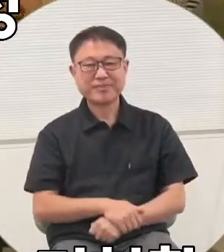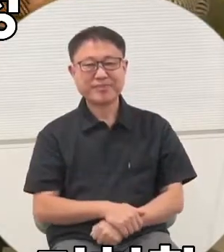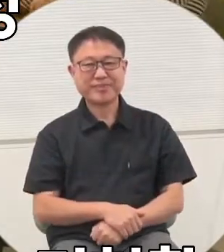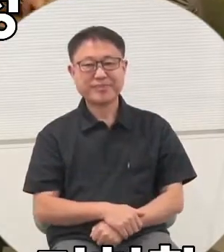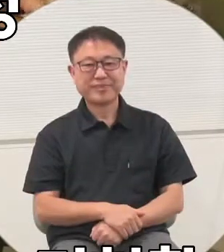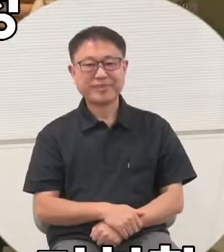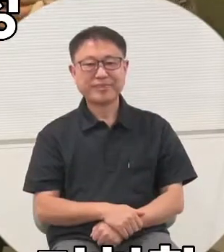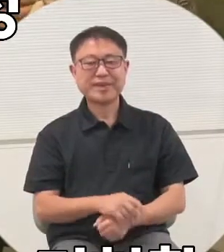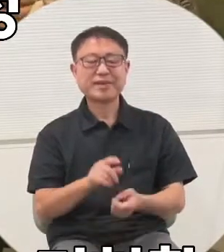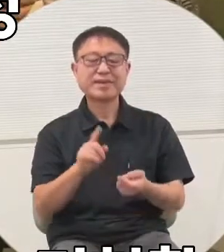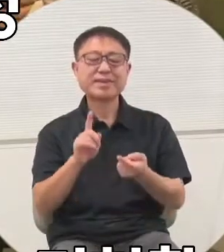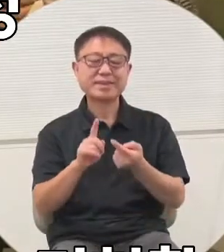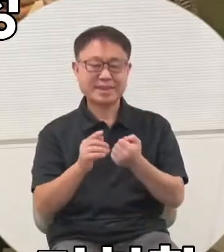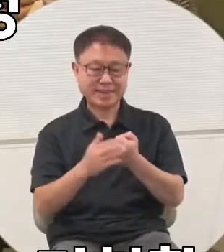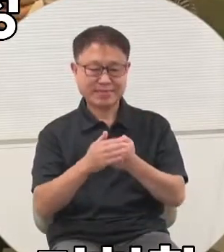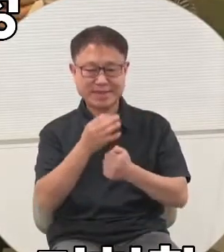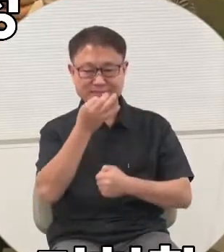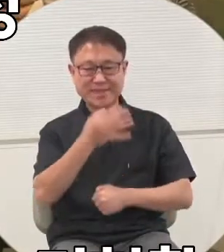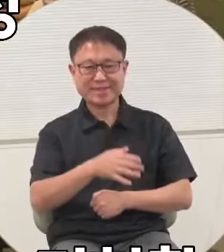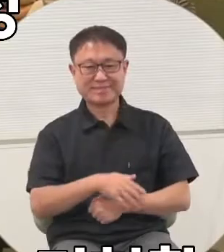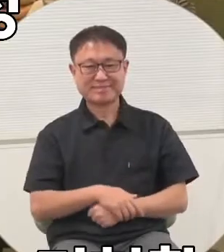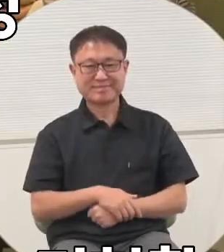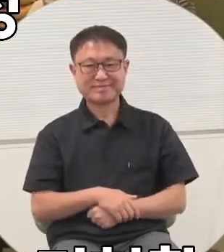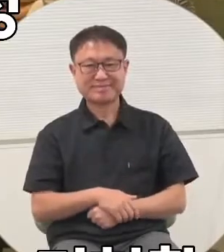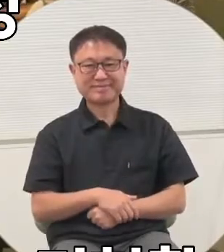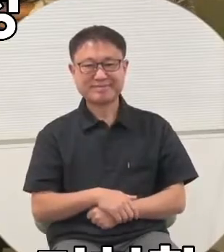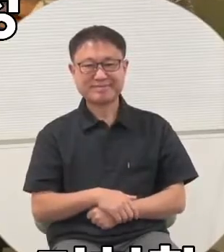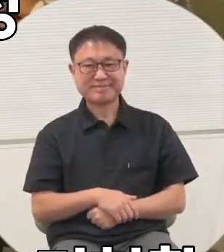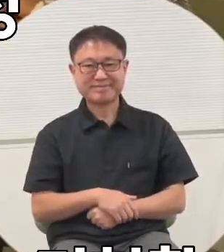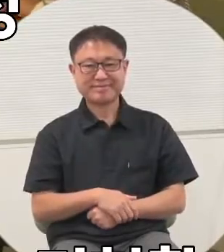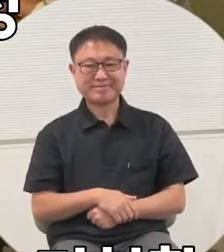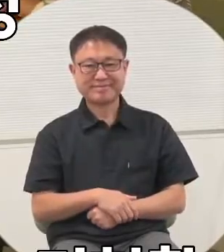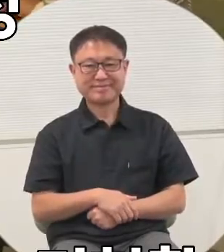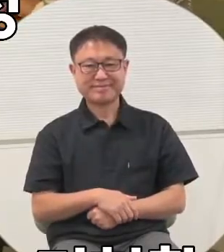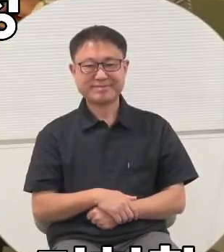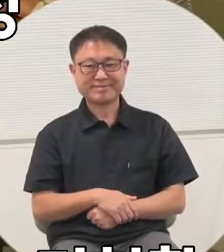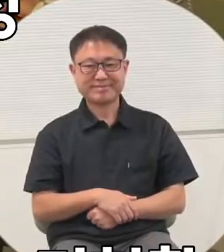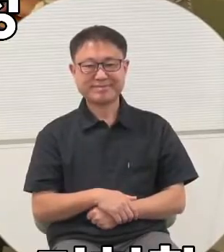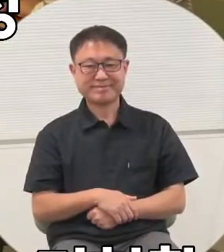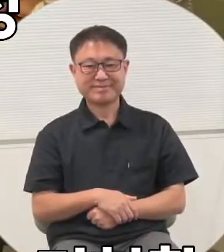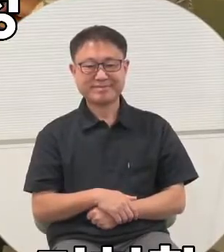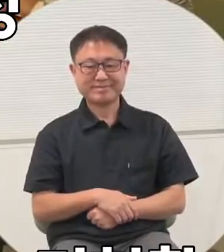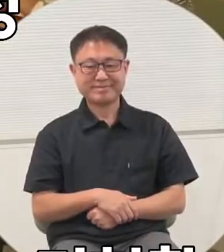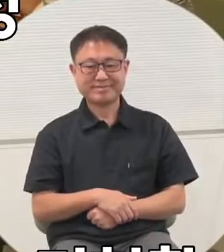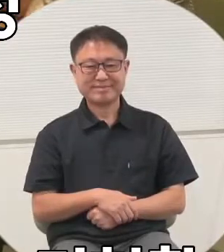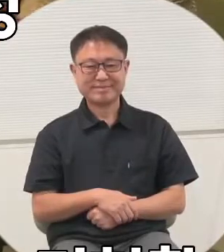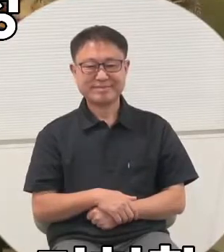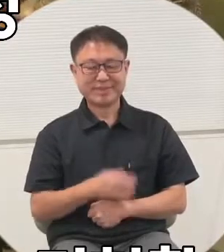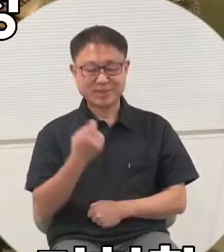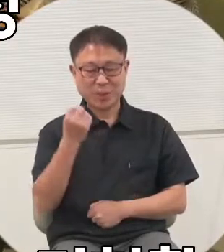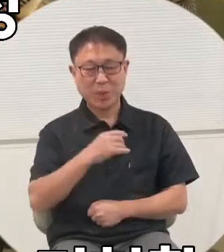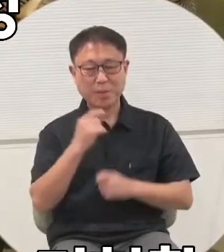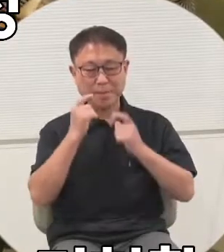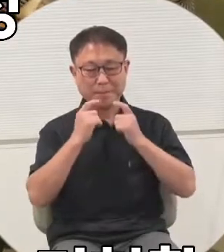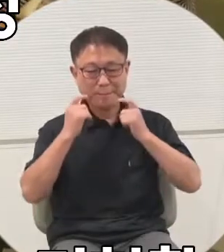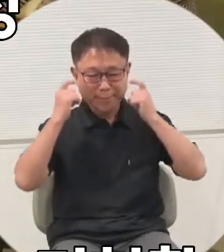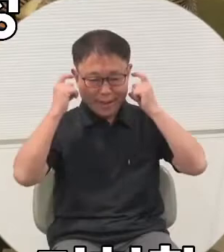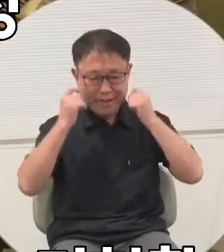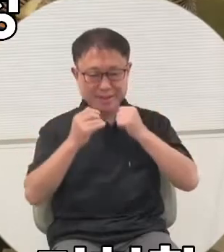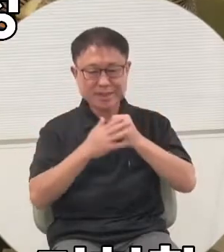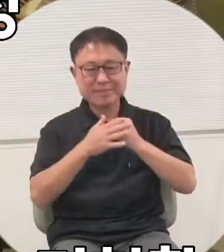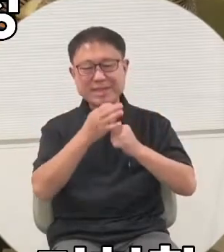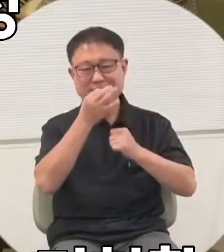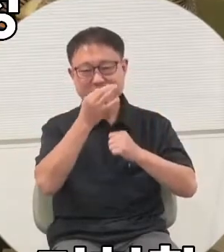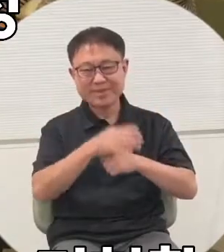이거 자체가 힘들다. 그렇게 하는 활동 그렇죠. 그것도 힘들고 하고 마스크 때문에도 너무